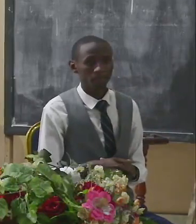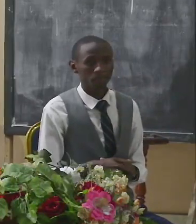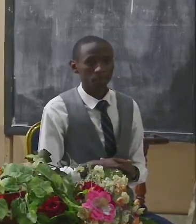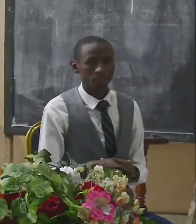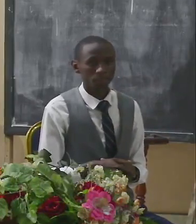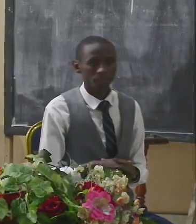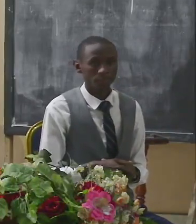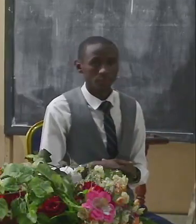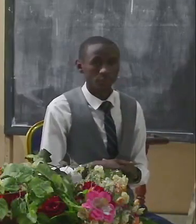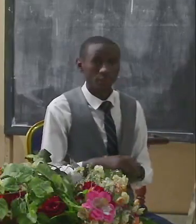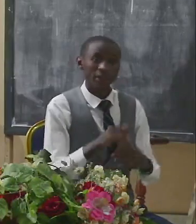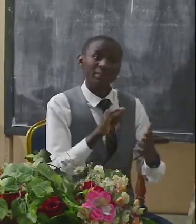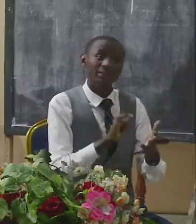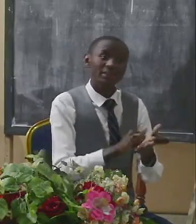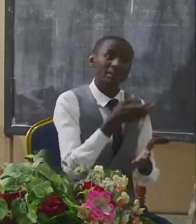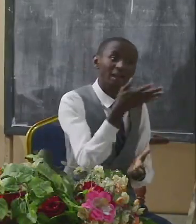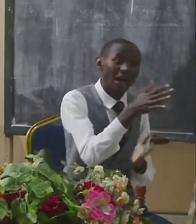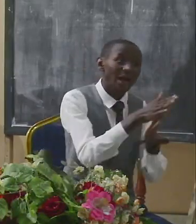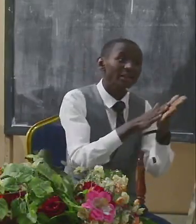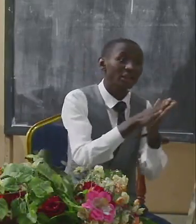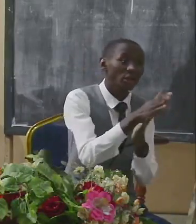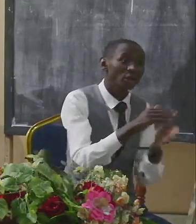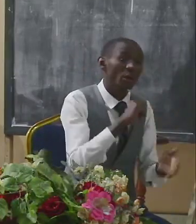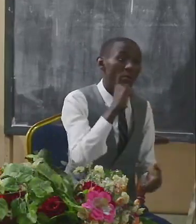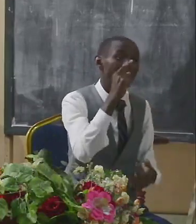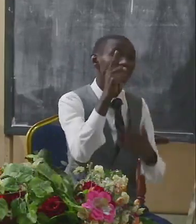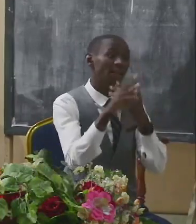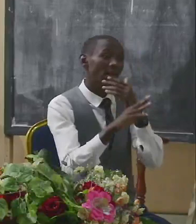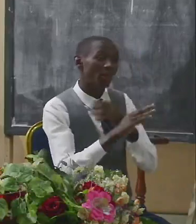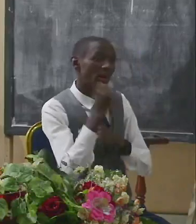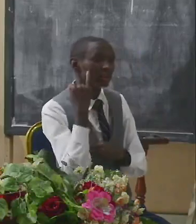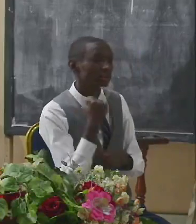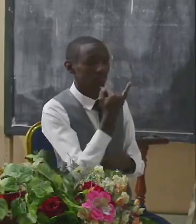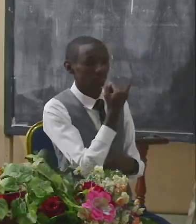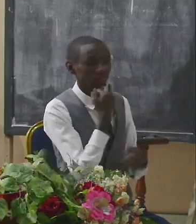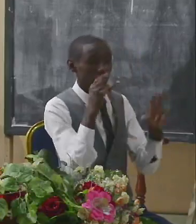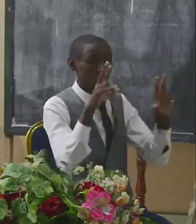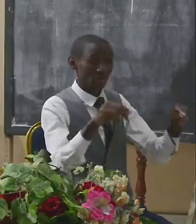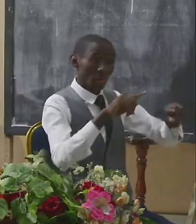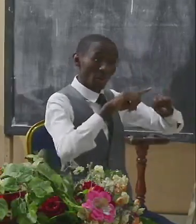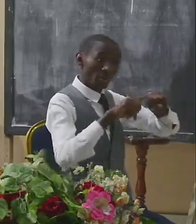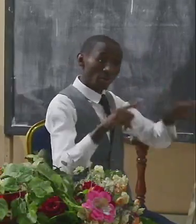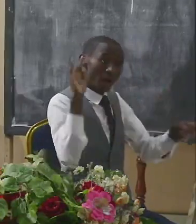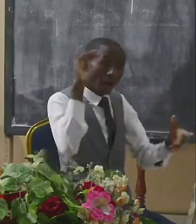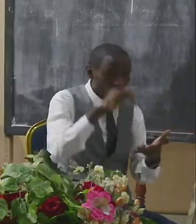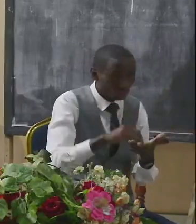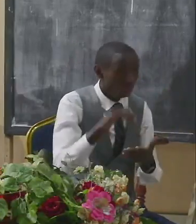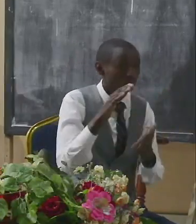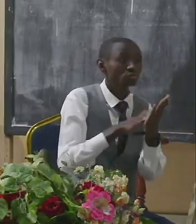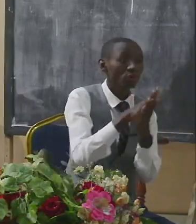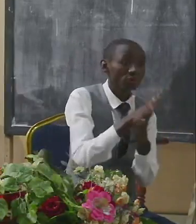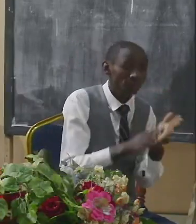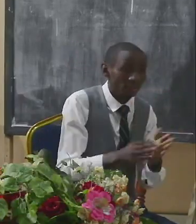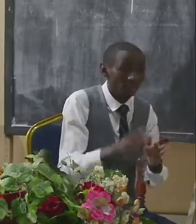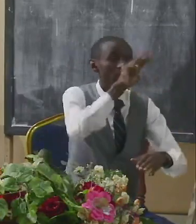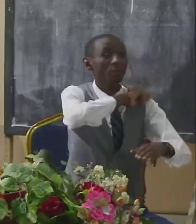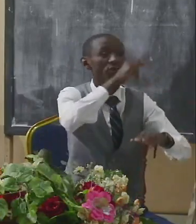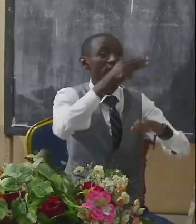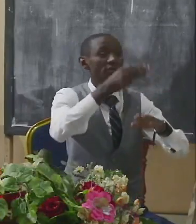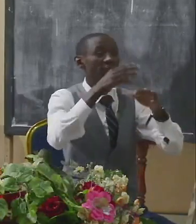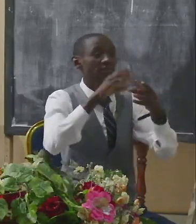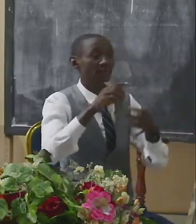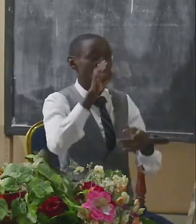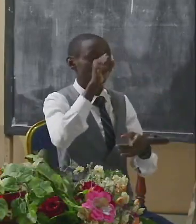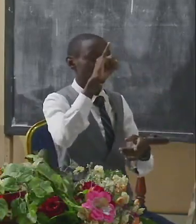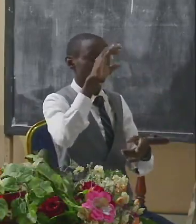Il ne s'agit pas de Jérusalem seulement. Haihusu tu Yerusalem. Mais bien de la montagne de Sion. Lakini zaidi sana ile